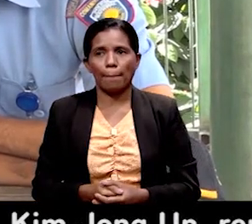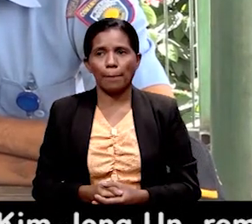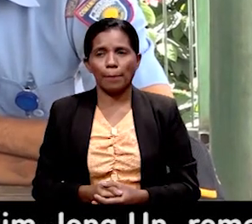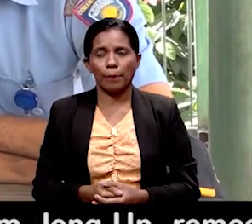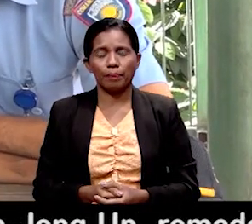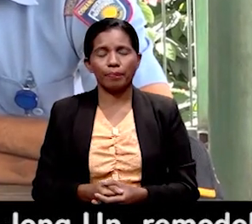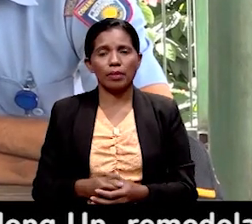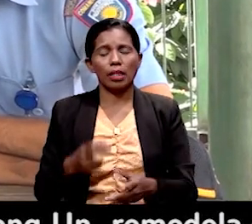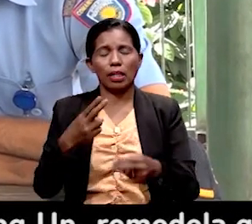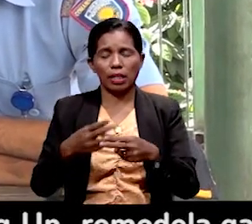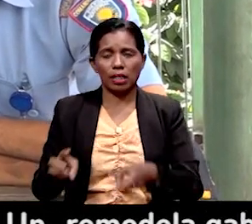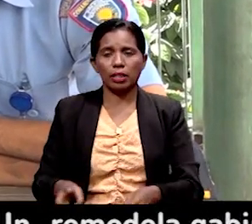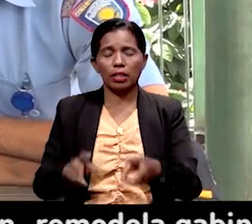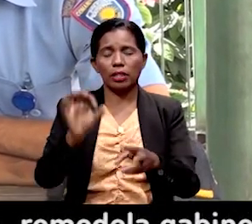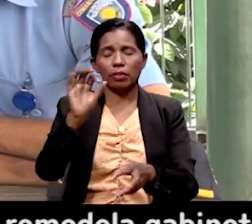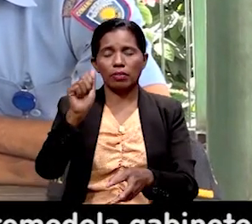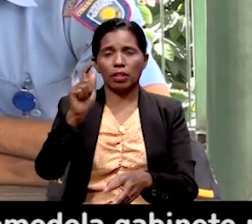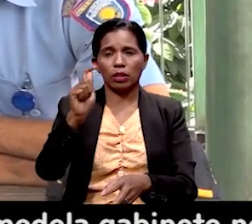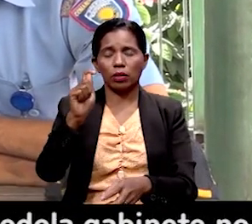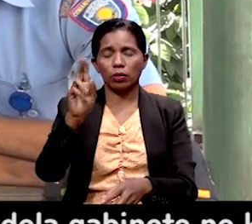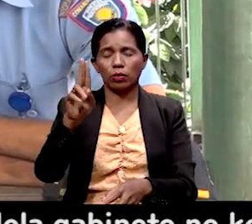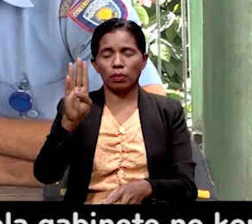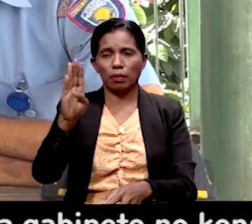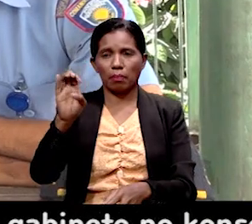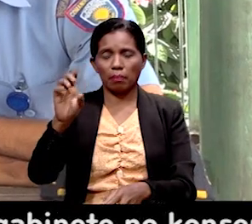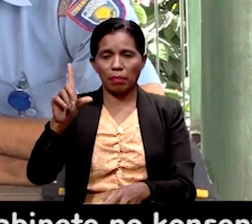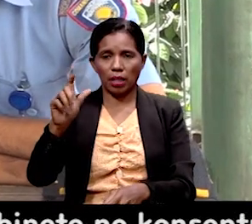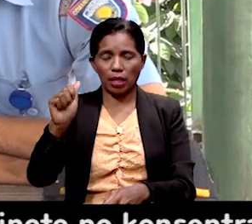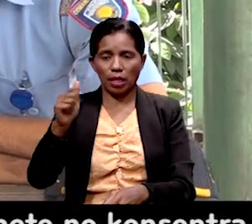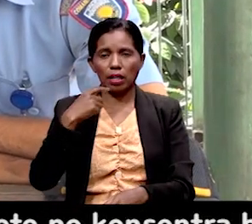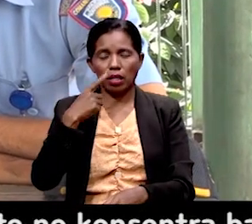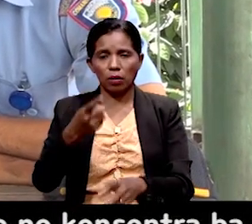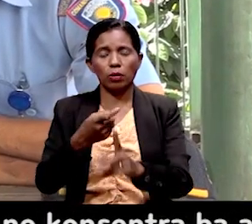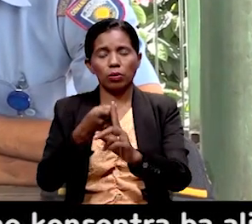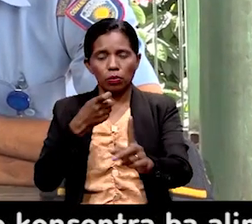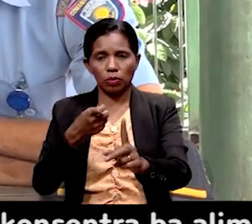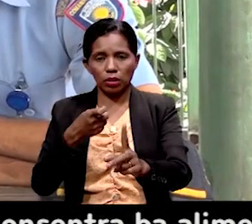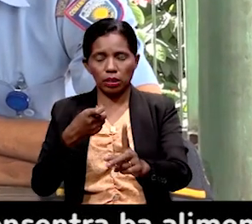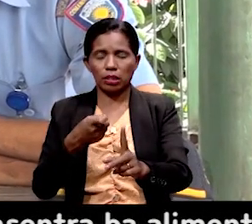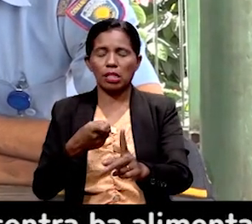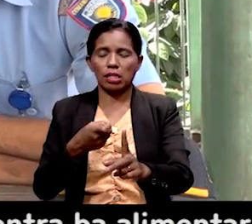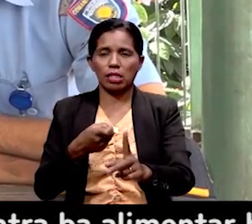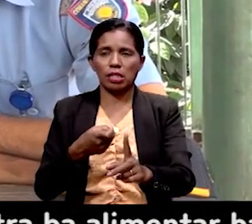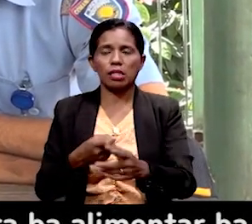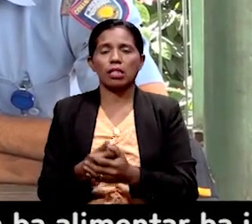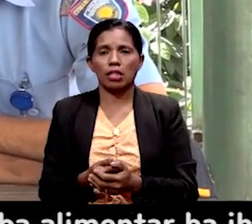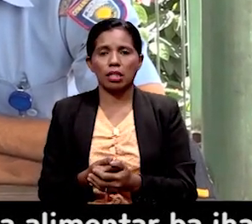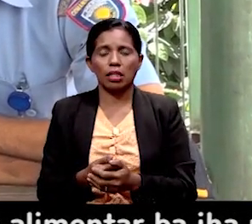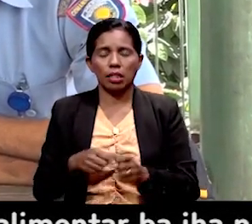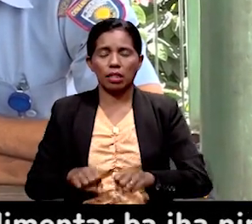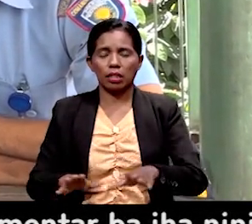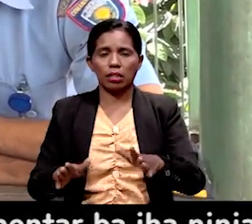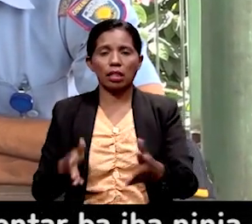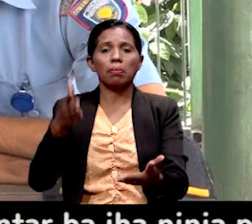lamaknen hot turiskai nomos li husit tasi sirane maka atravesa baiha